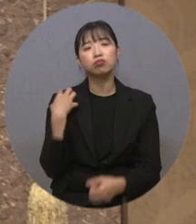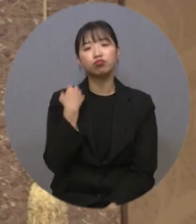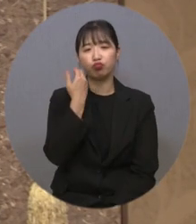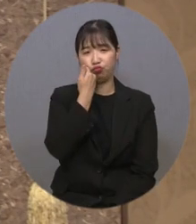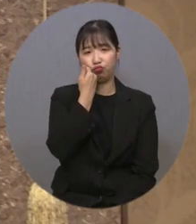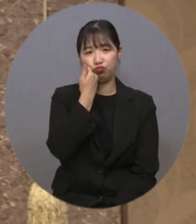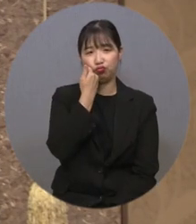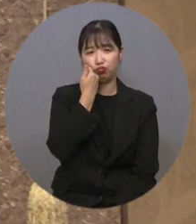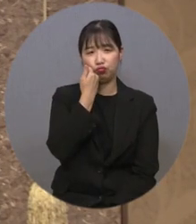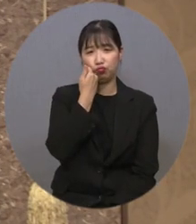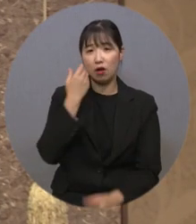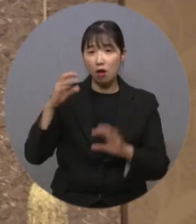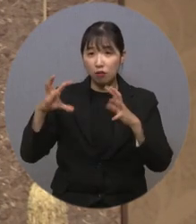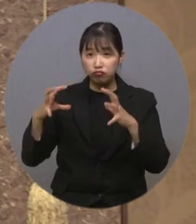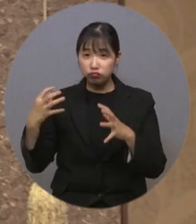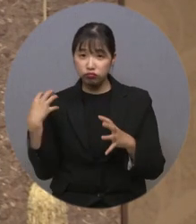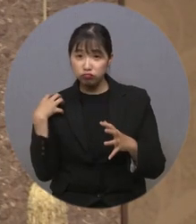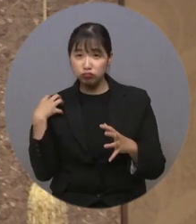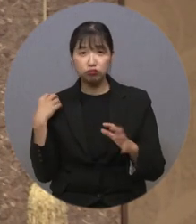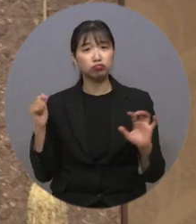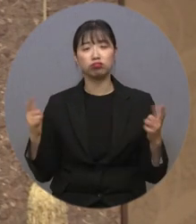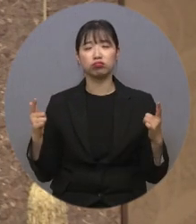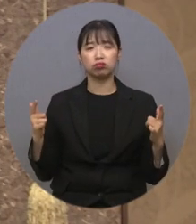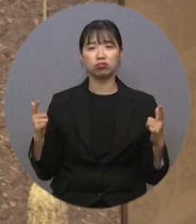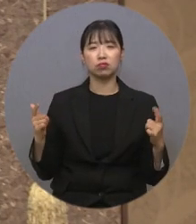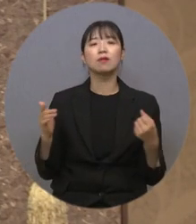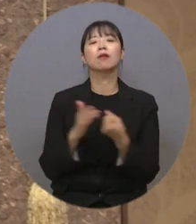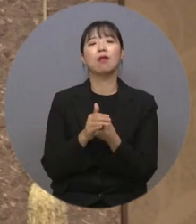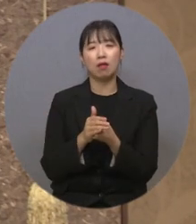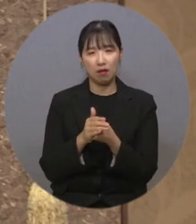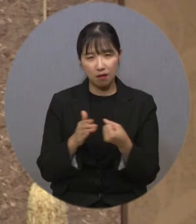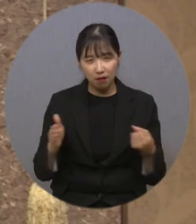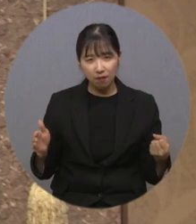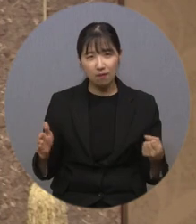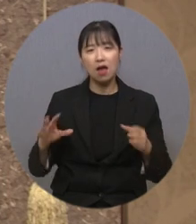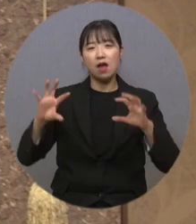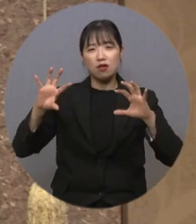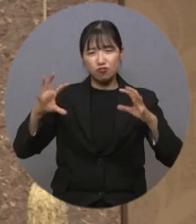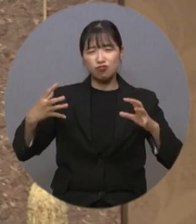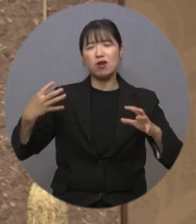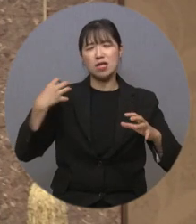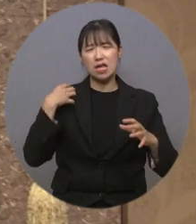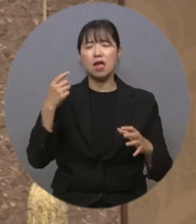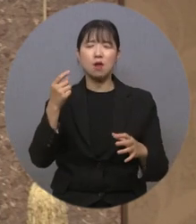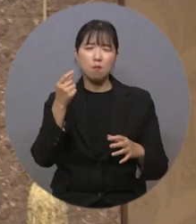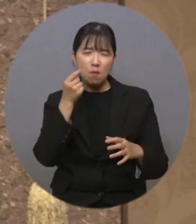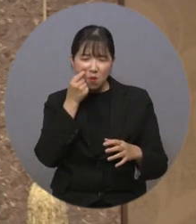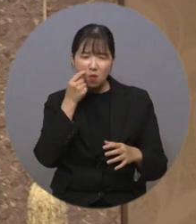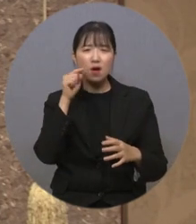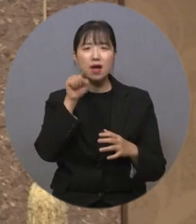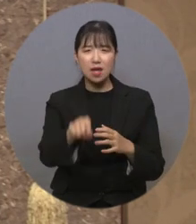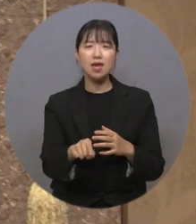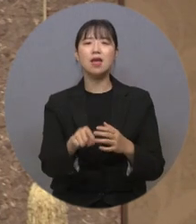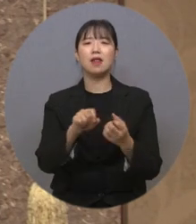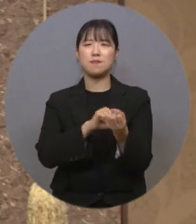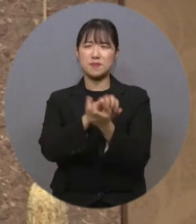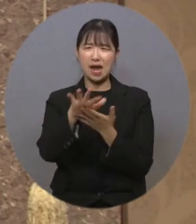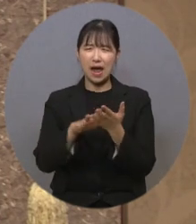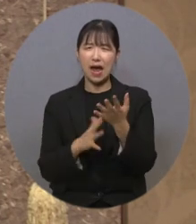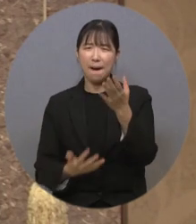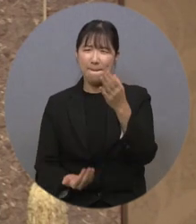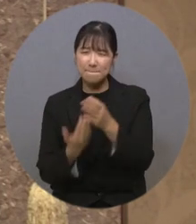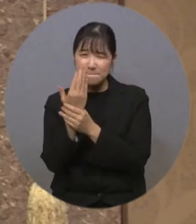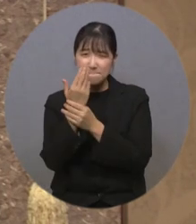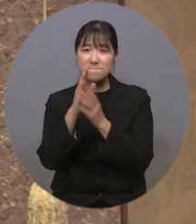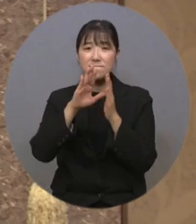합니까? 국가도 책임질 수가 없는 거죠. 그래서 국가가 책임질 수 없는 이러한 재난이